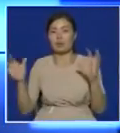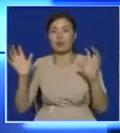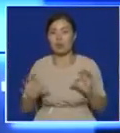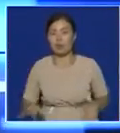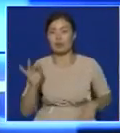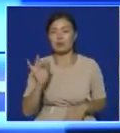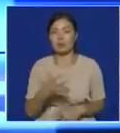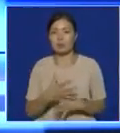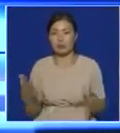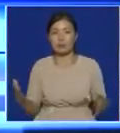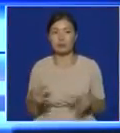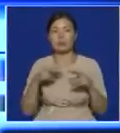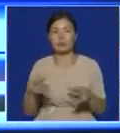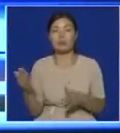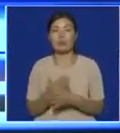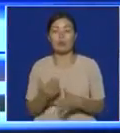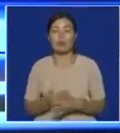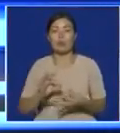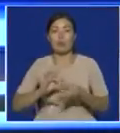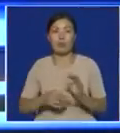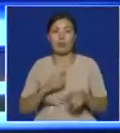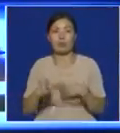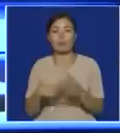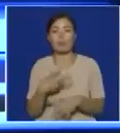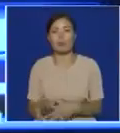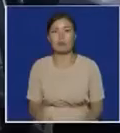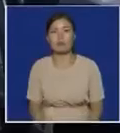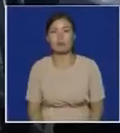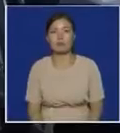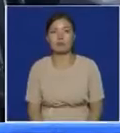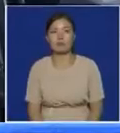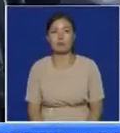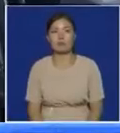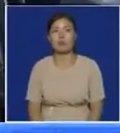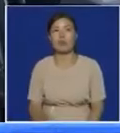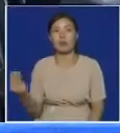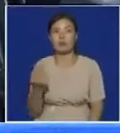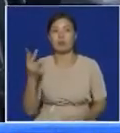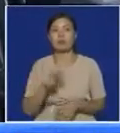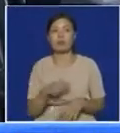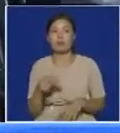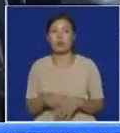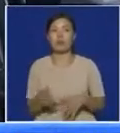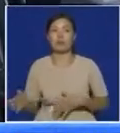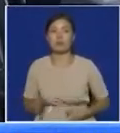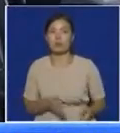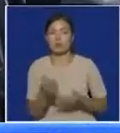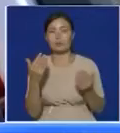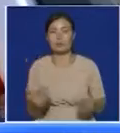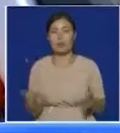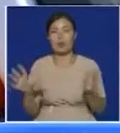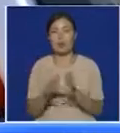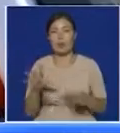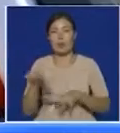до приезда спасателей прийти на помощь. Более подробно в материале моих коллег. Октавские полицейские давно пересели на